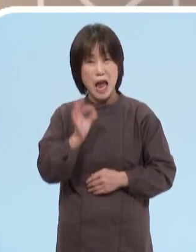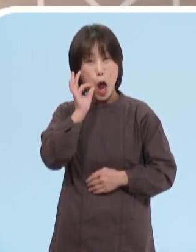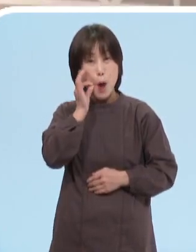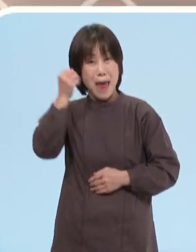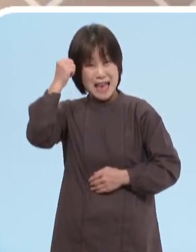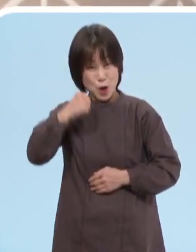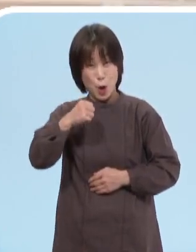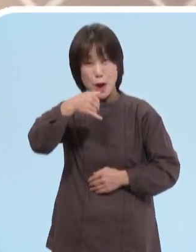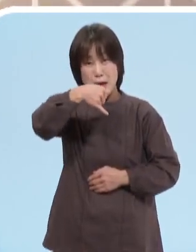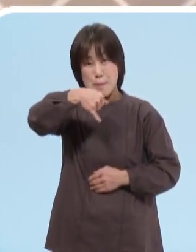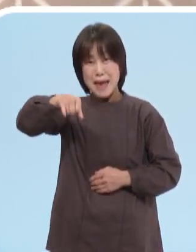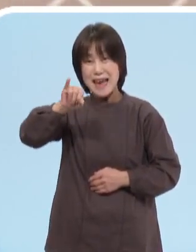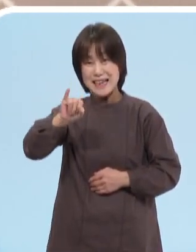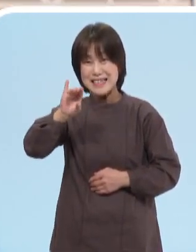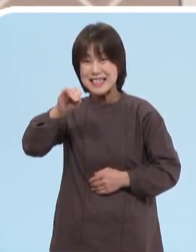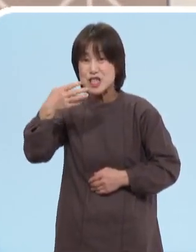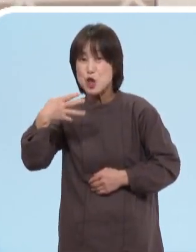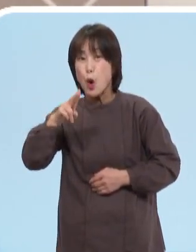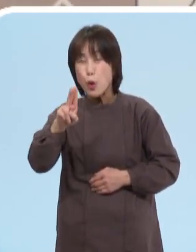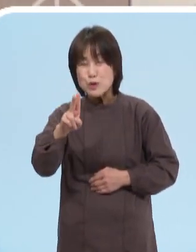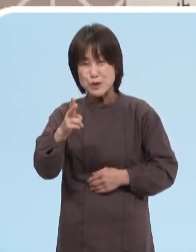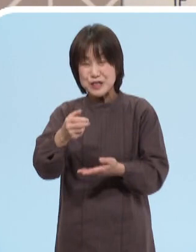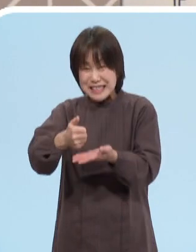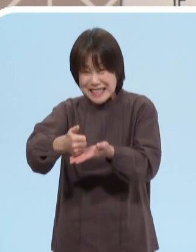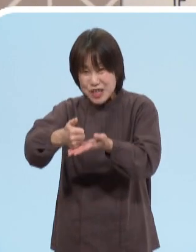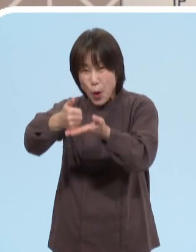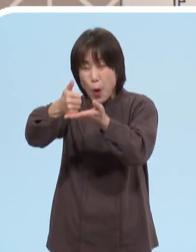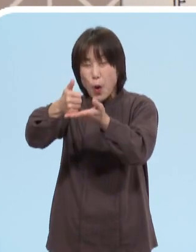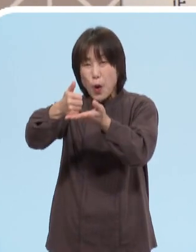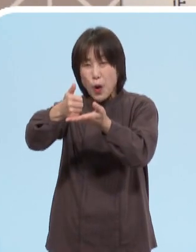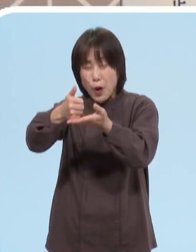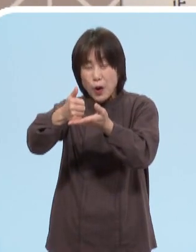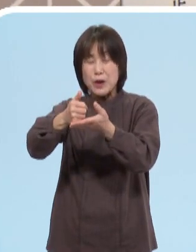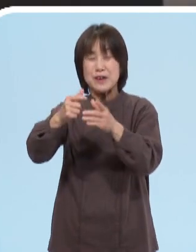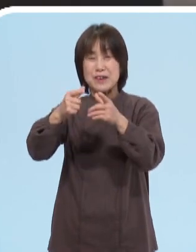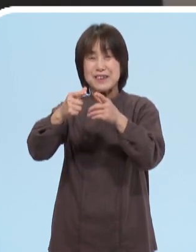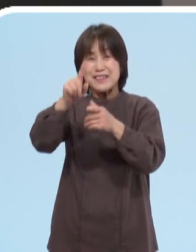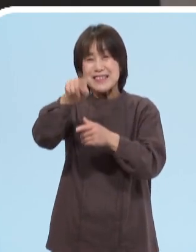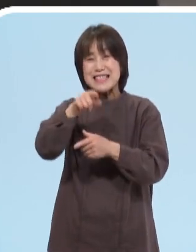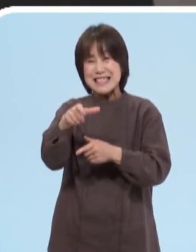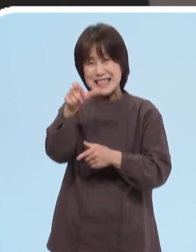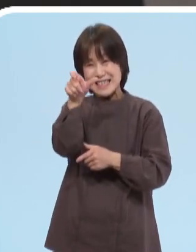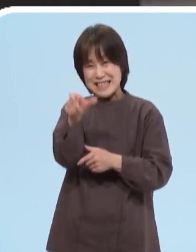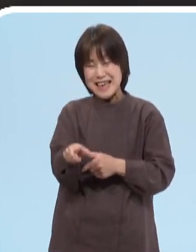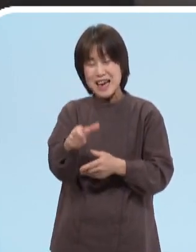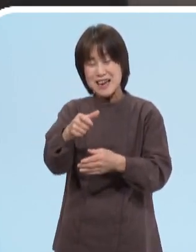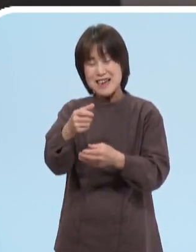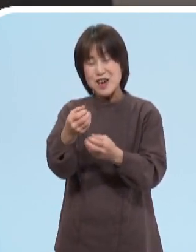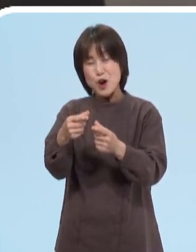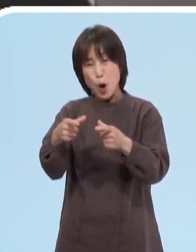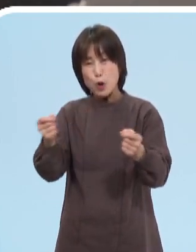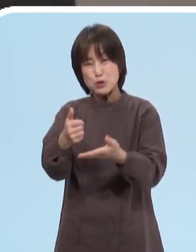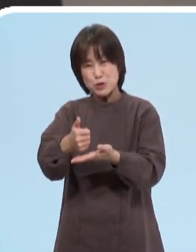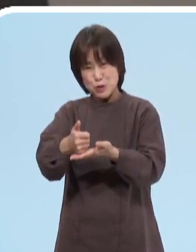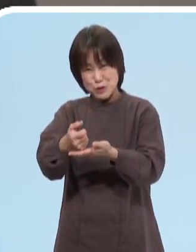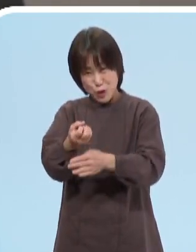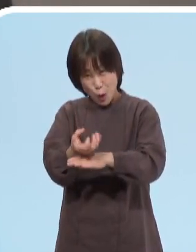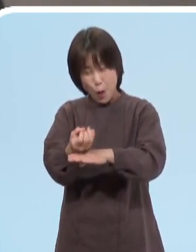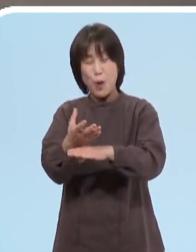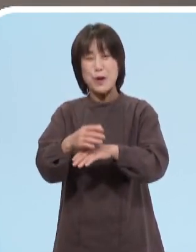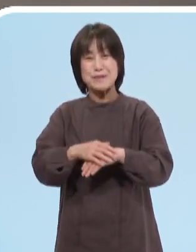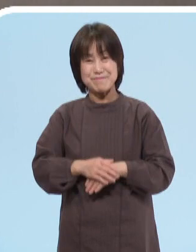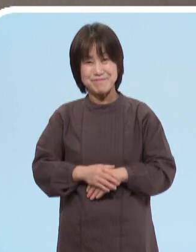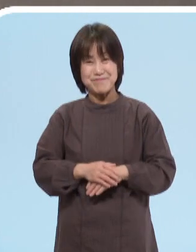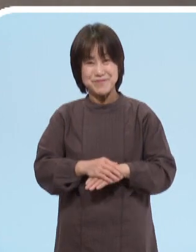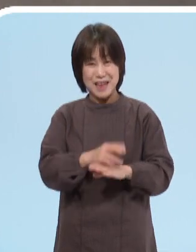米朝師匠、はい、いらっしゃるよ、 はい、 人間国宝、 はい、師匠は落語家でもありながら、はい、落語研究